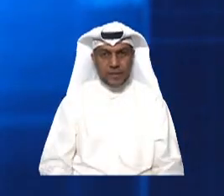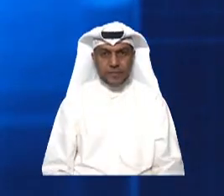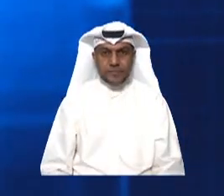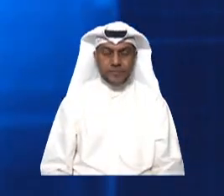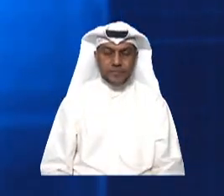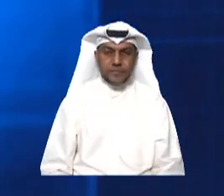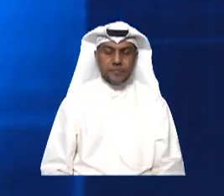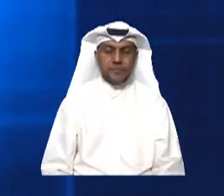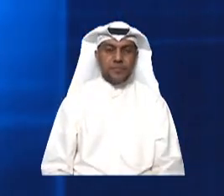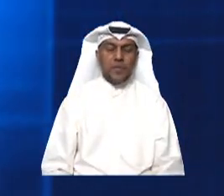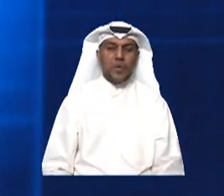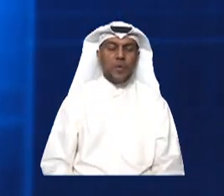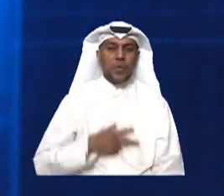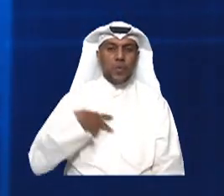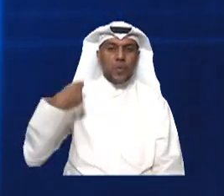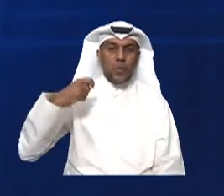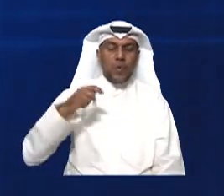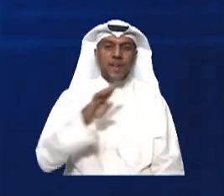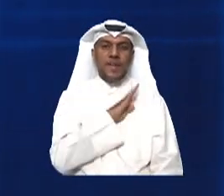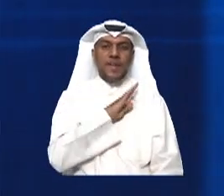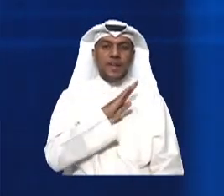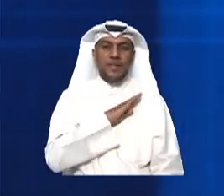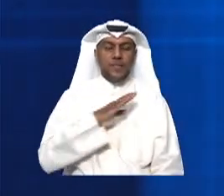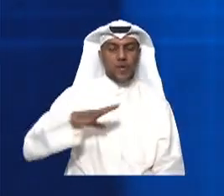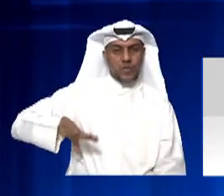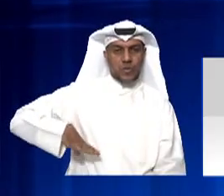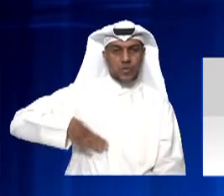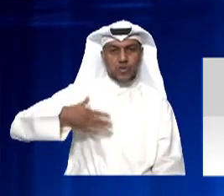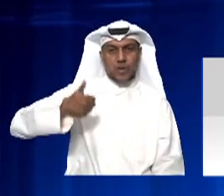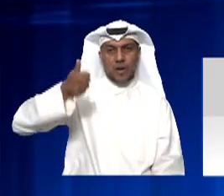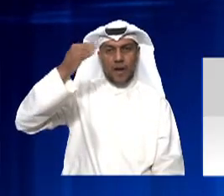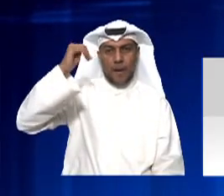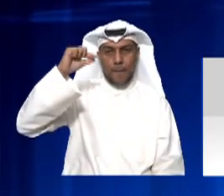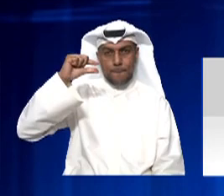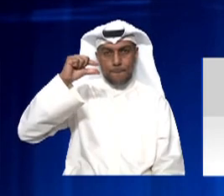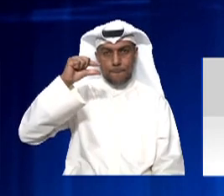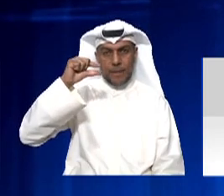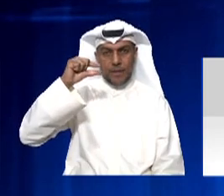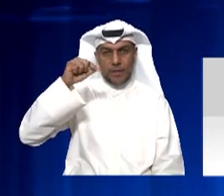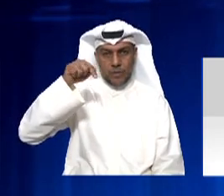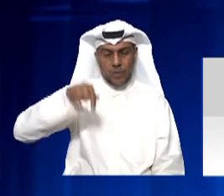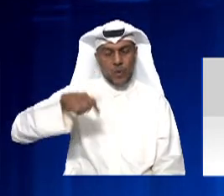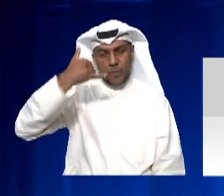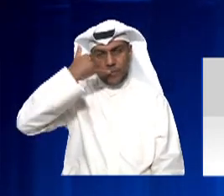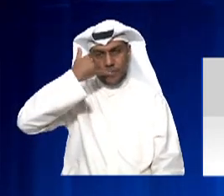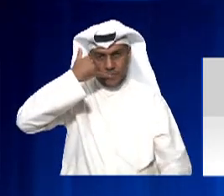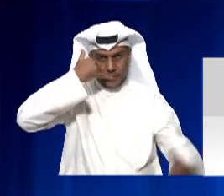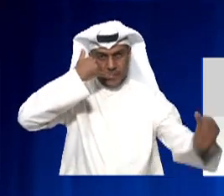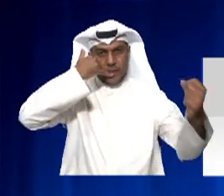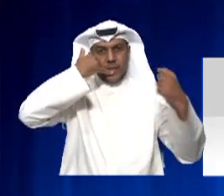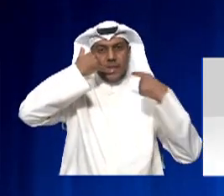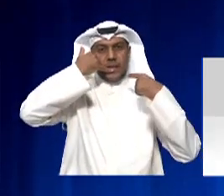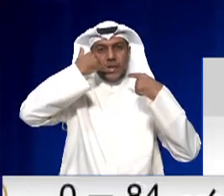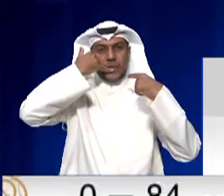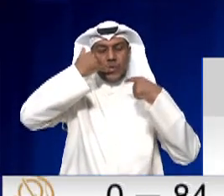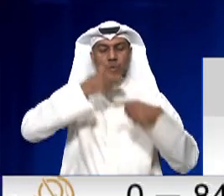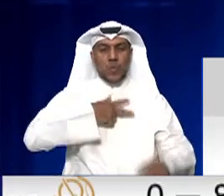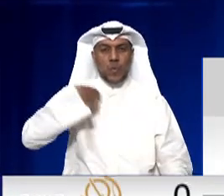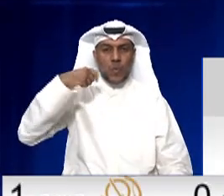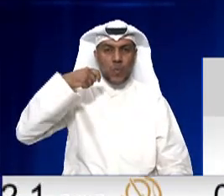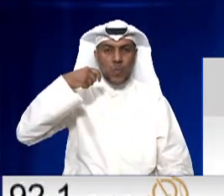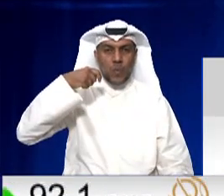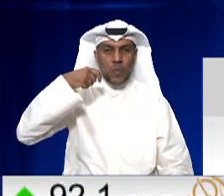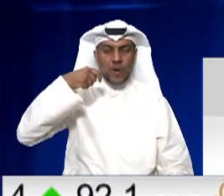تلقى نائب رئيس مجلس الوزراء وزير الدفاع الشيخ احمد فهد الاحمد الصباح اتصالا هاتفيا اليوم من وزير الدوله